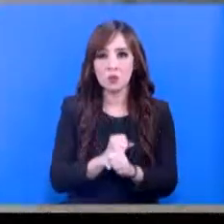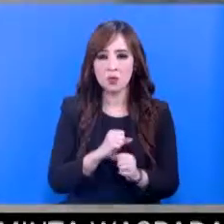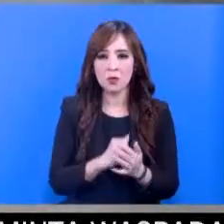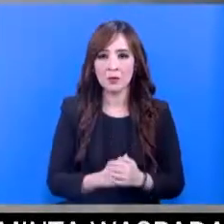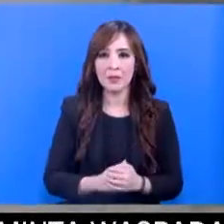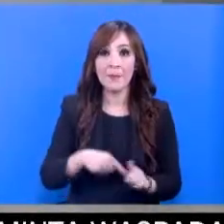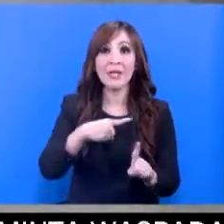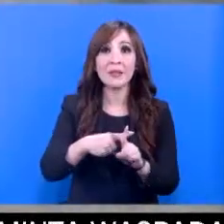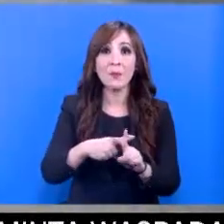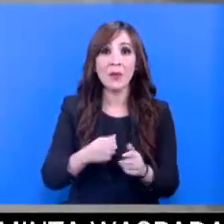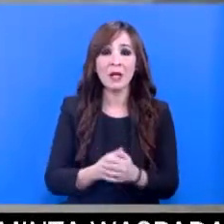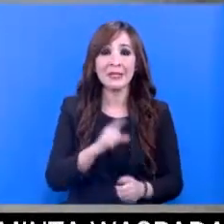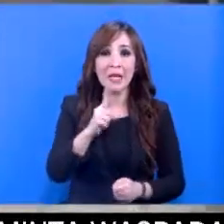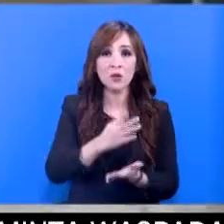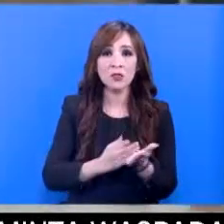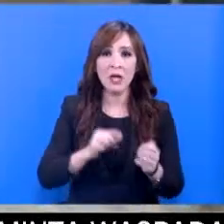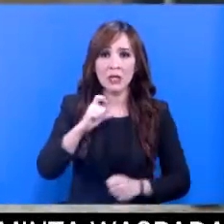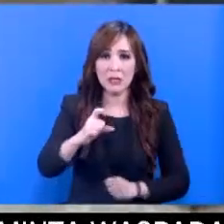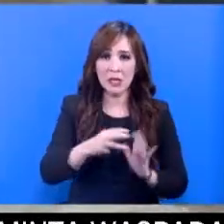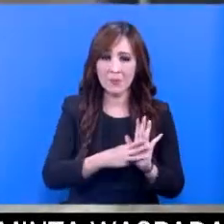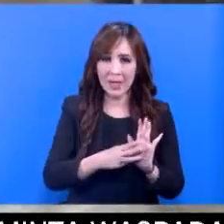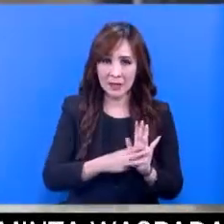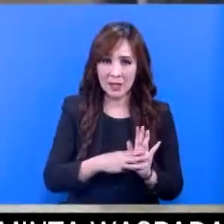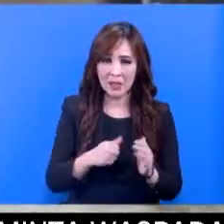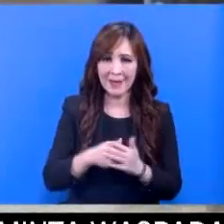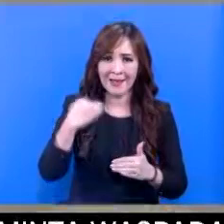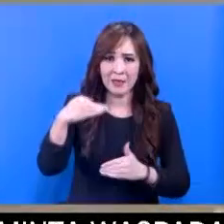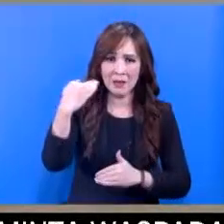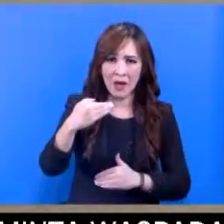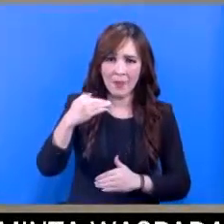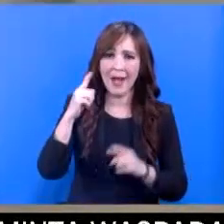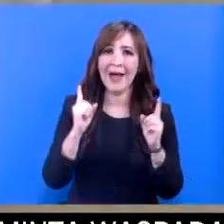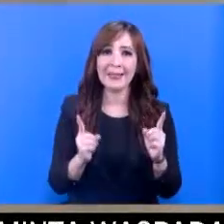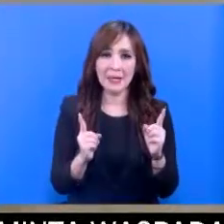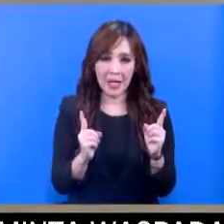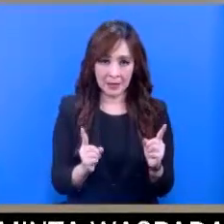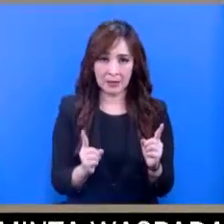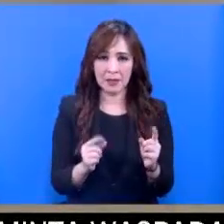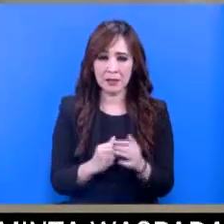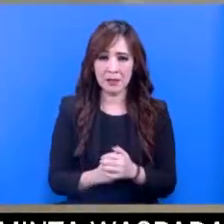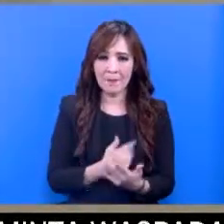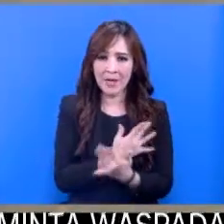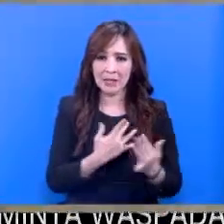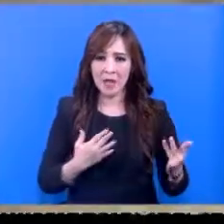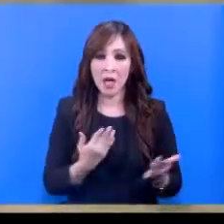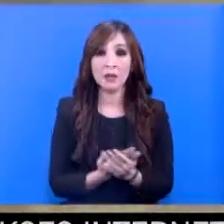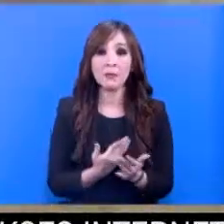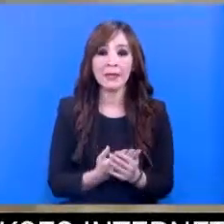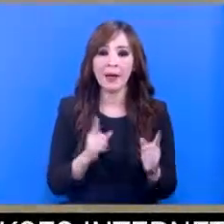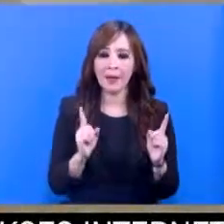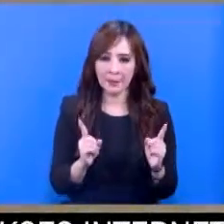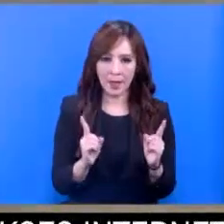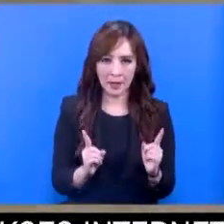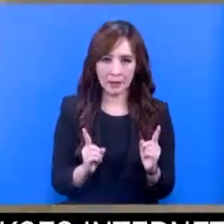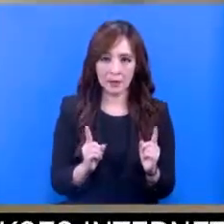cm dengan status siaga 3. Warga bantaran hilir Ciliwung diminta mewaspadai banjir dari hulu yang diperkirakan terjadi Minggu